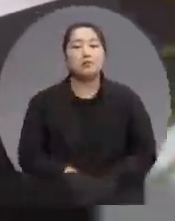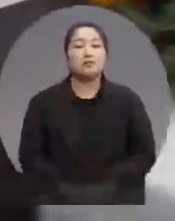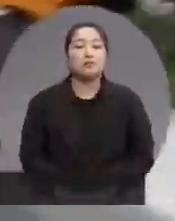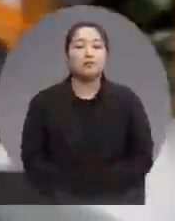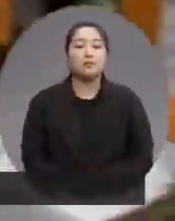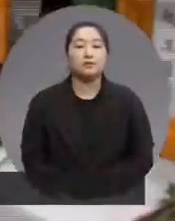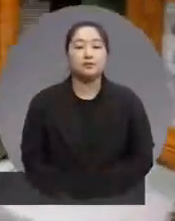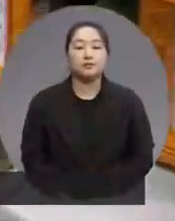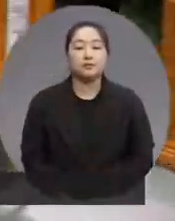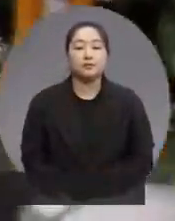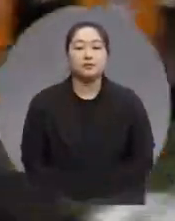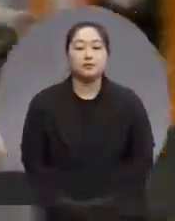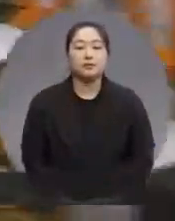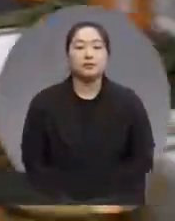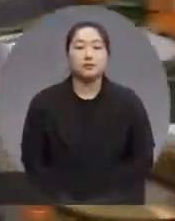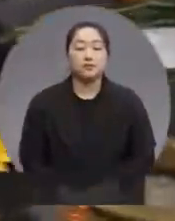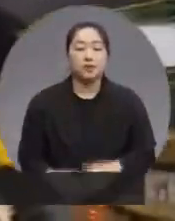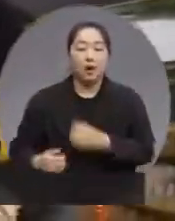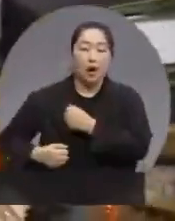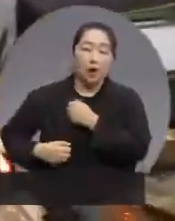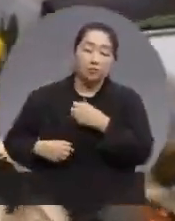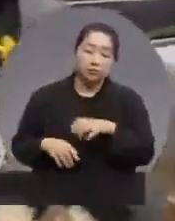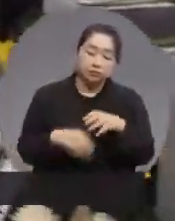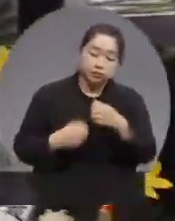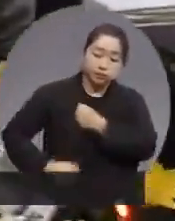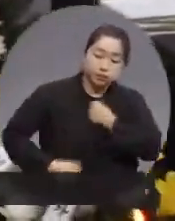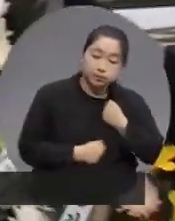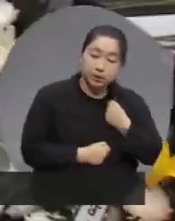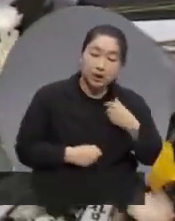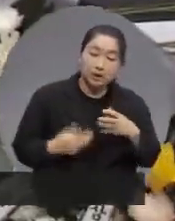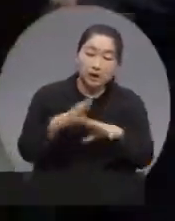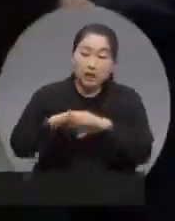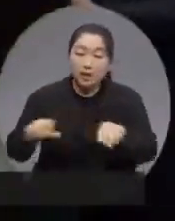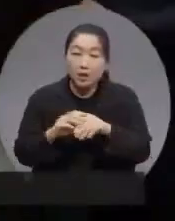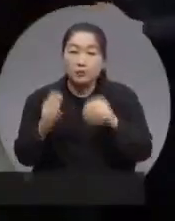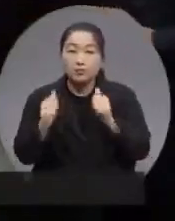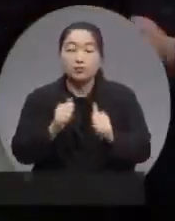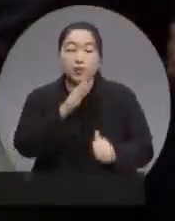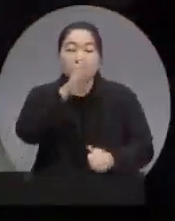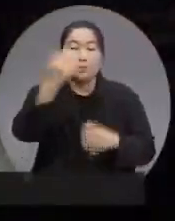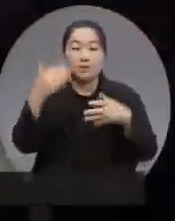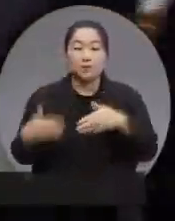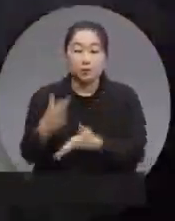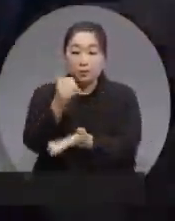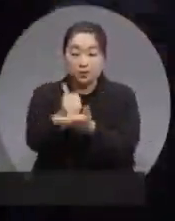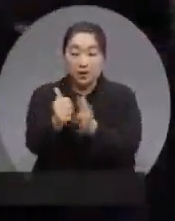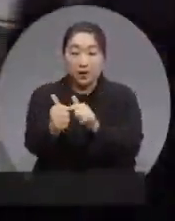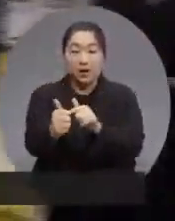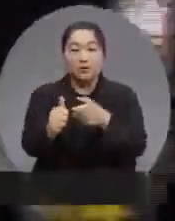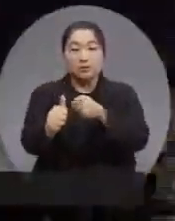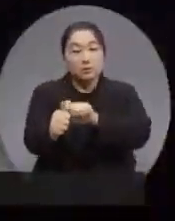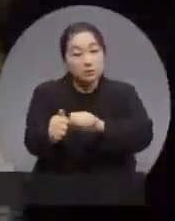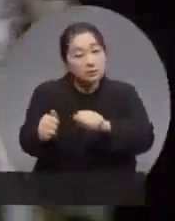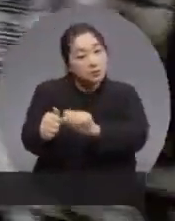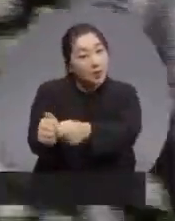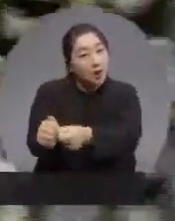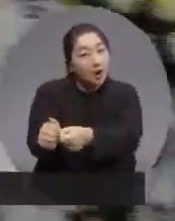말했습니다. 부실, 늑장 대처 의혹으로 고발된 김영환 충북지사에 대한 징계 가능성에